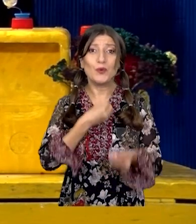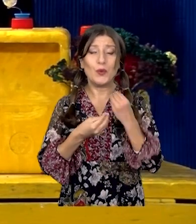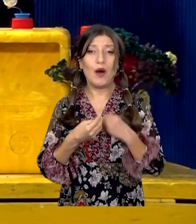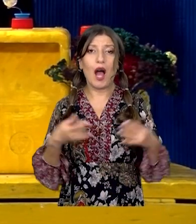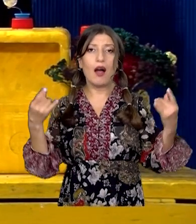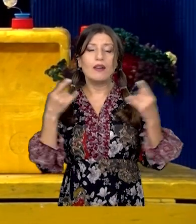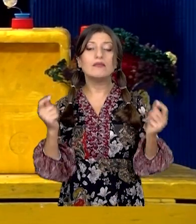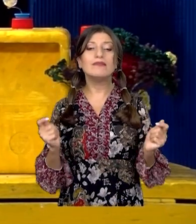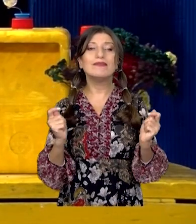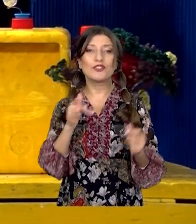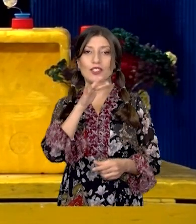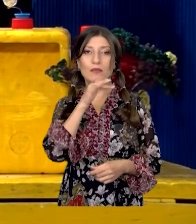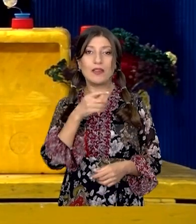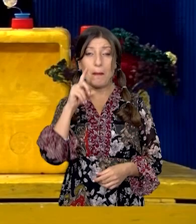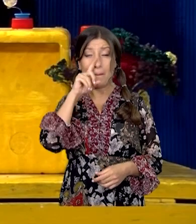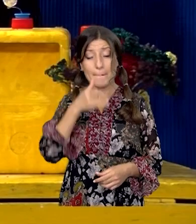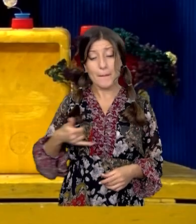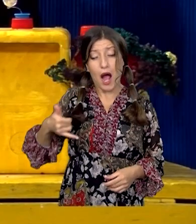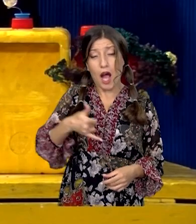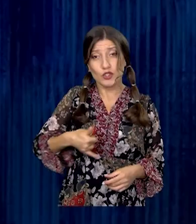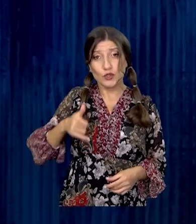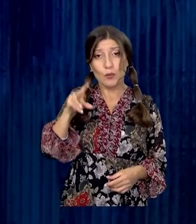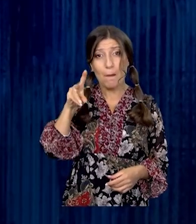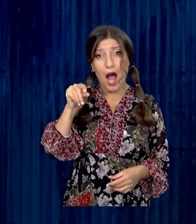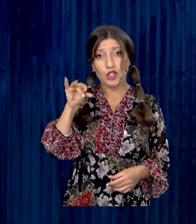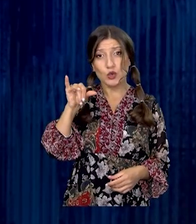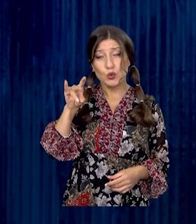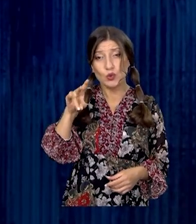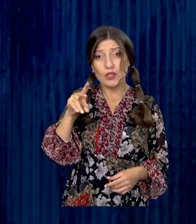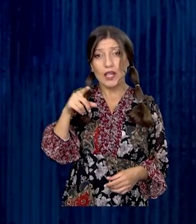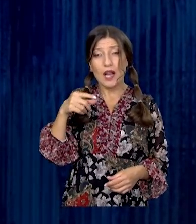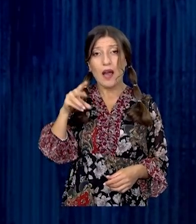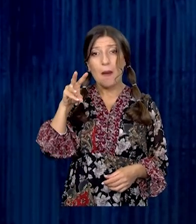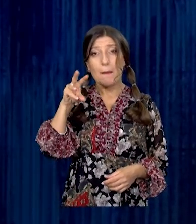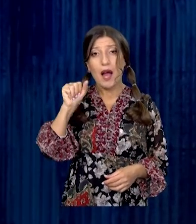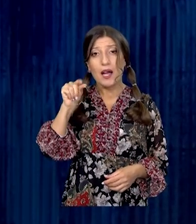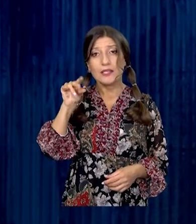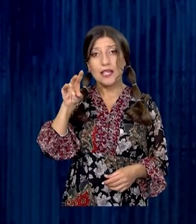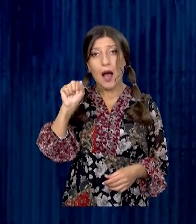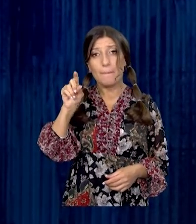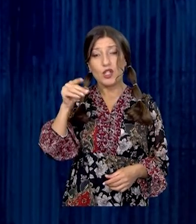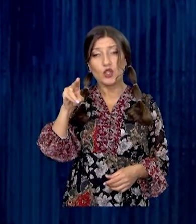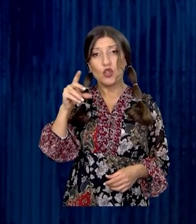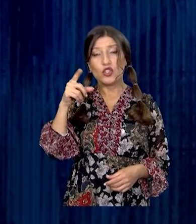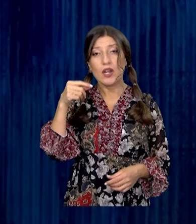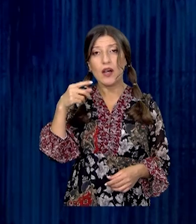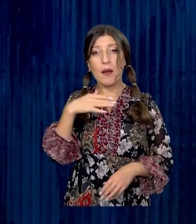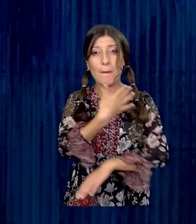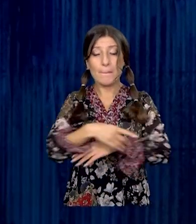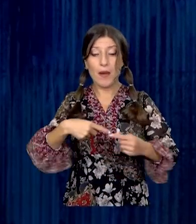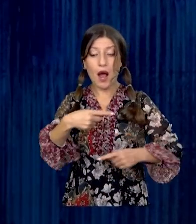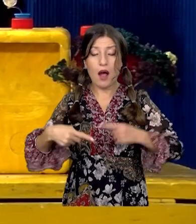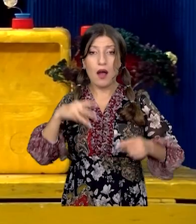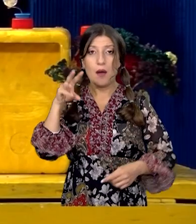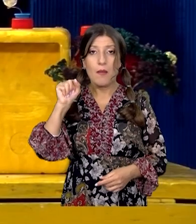բացվում է, եպ որ ելույթ եմ ունենում, մացուն, մացնաբրդոշ, մակարոնեղին, գնանք մի մի կտոր բան